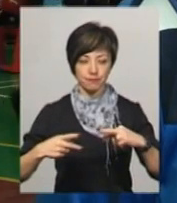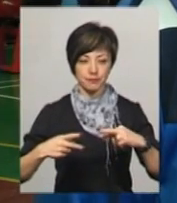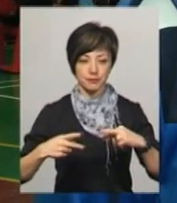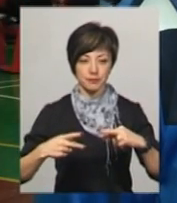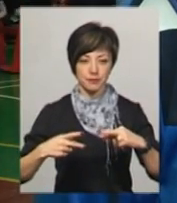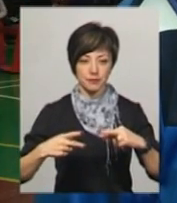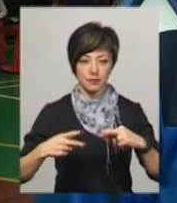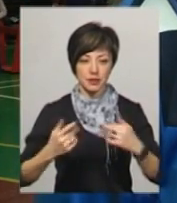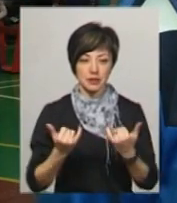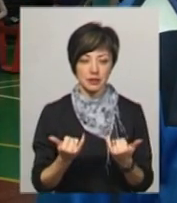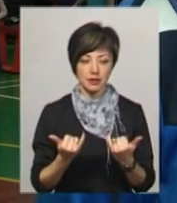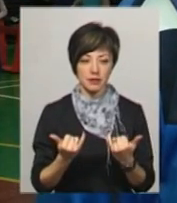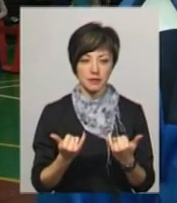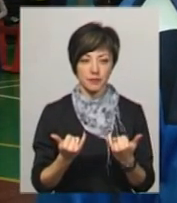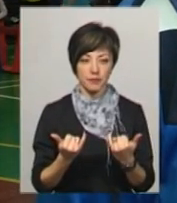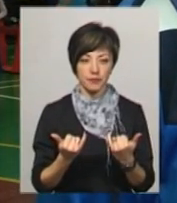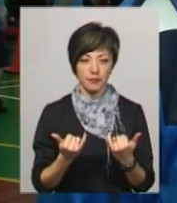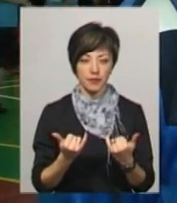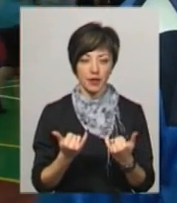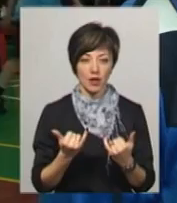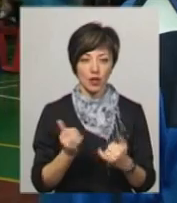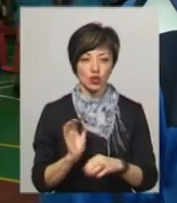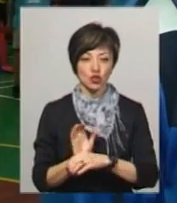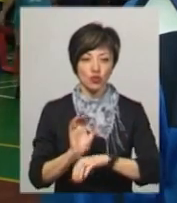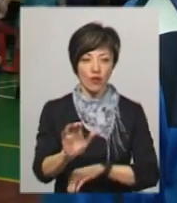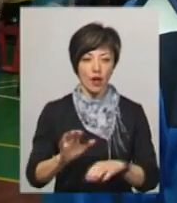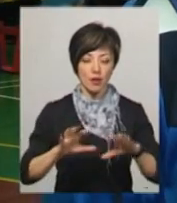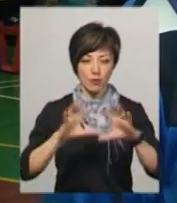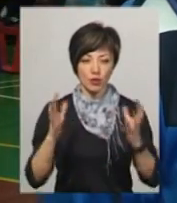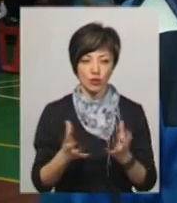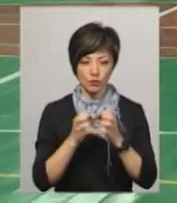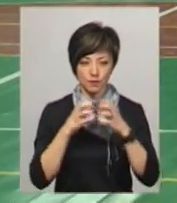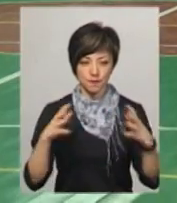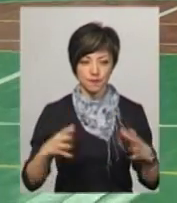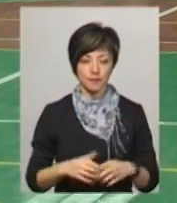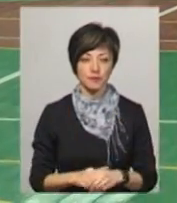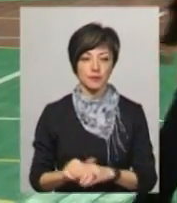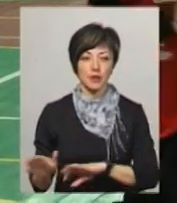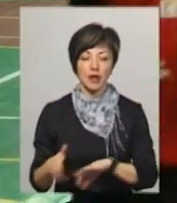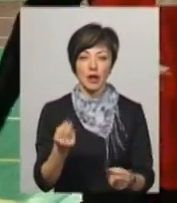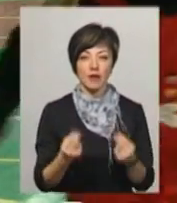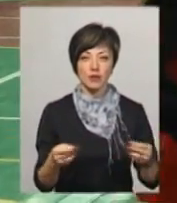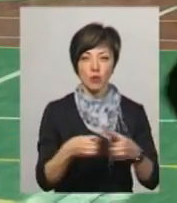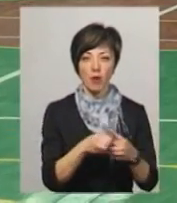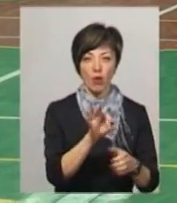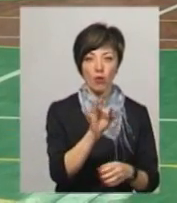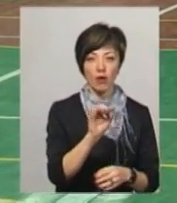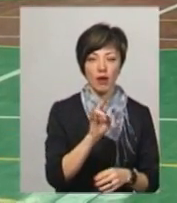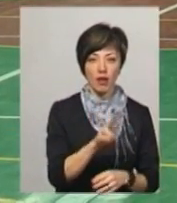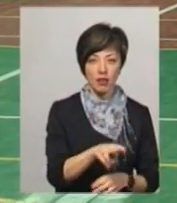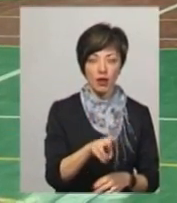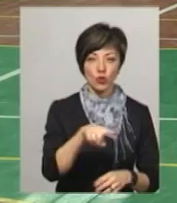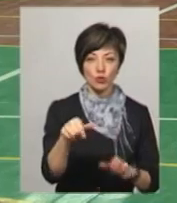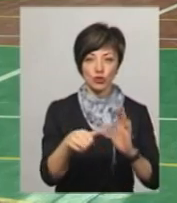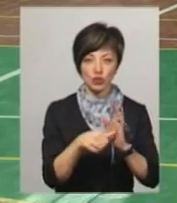нею. Зараз питання штовхання набивного м'яча, мета штовхання ядра майже. Гравець команди «Орел» навчально-виховного комплексу